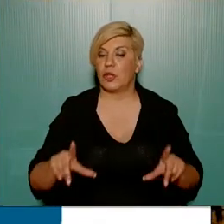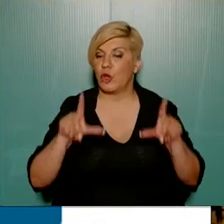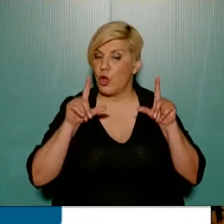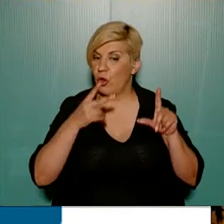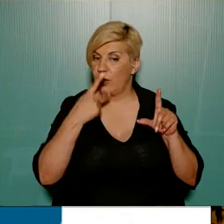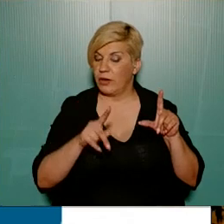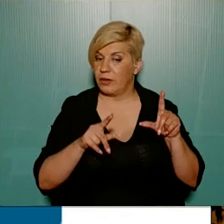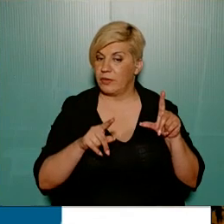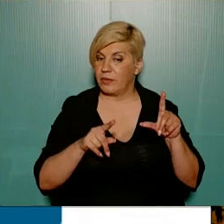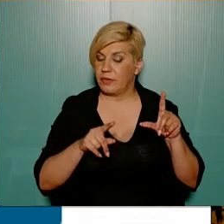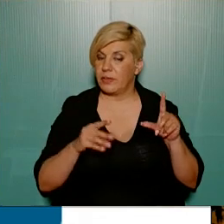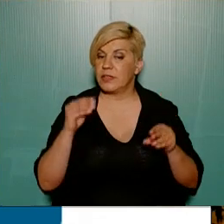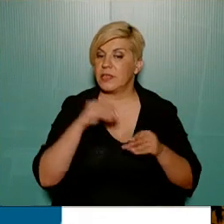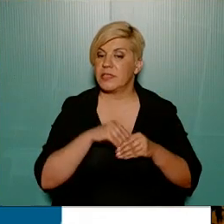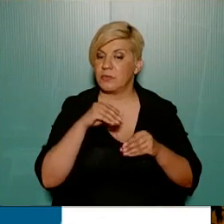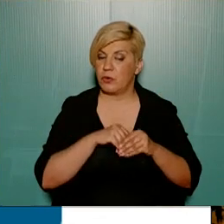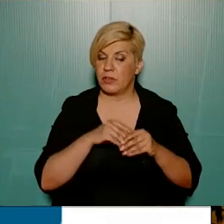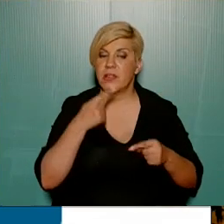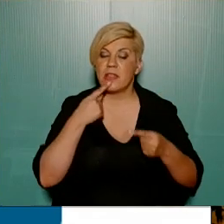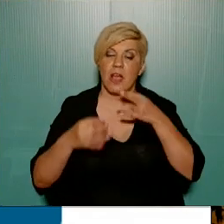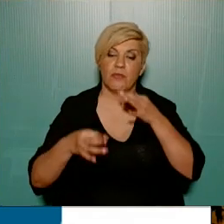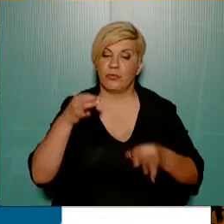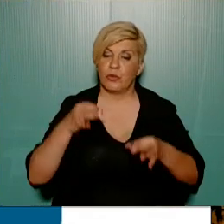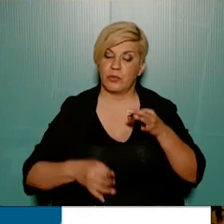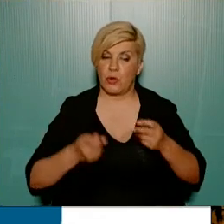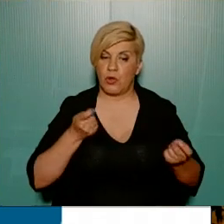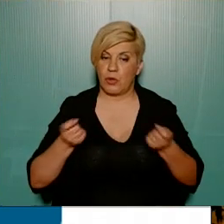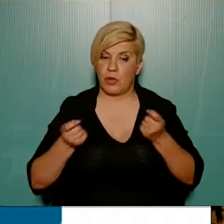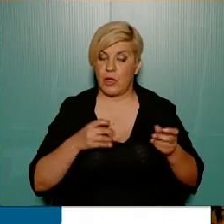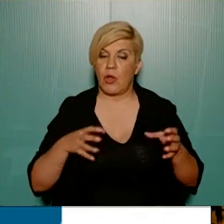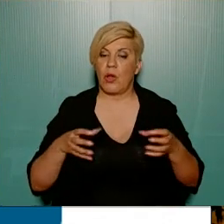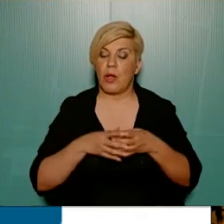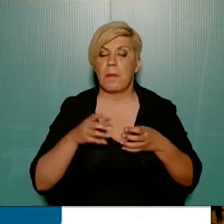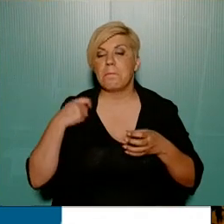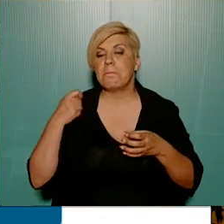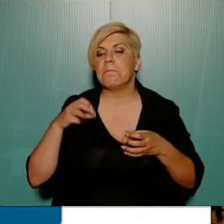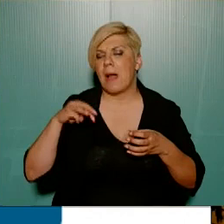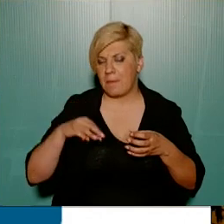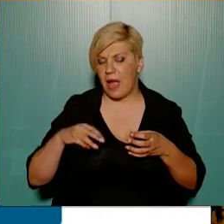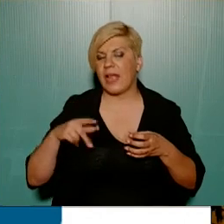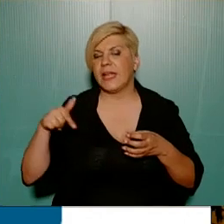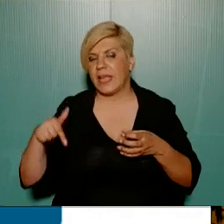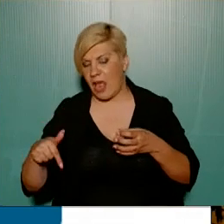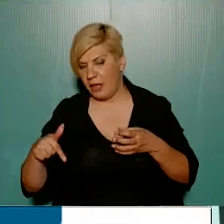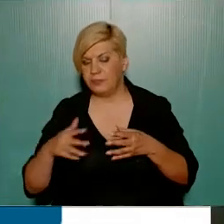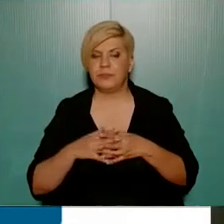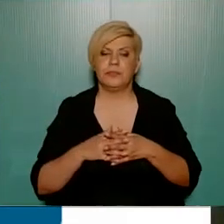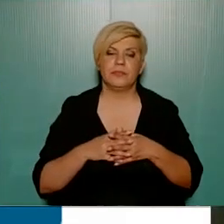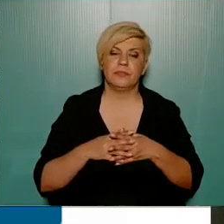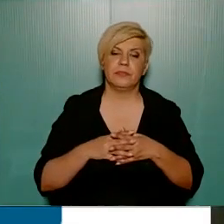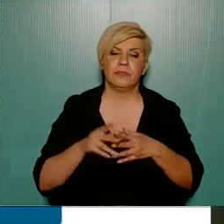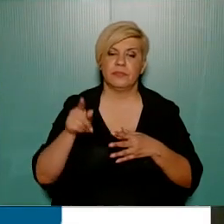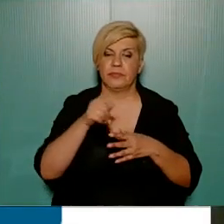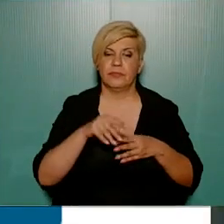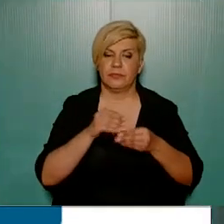από την συμμετοχική διαβούλευση που είχε οργανώσει η Μαμαγέα και ο Δήμος Θεσσαλονίκης και η